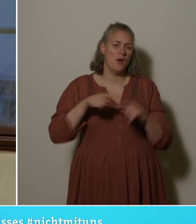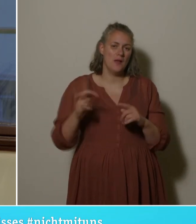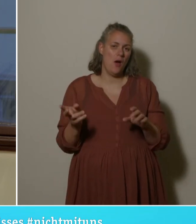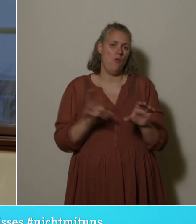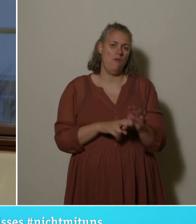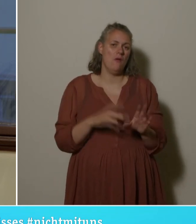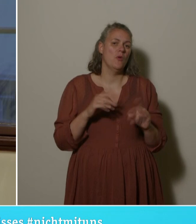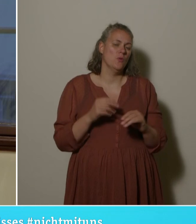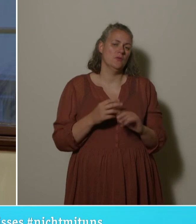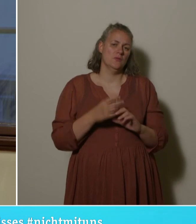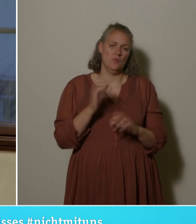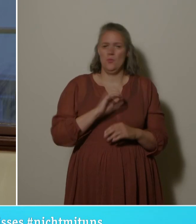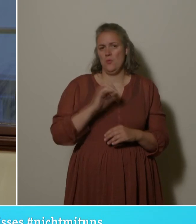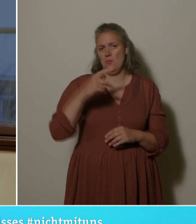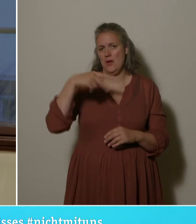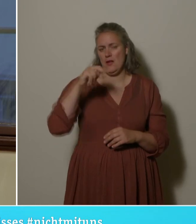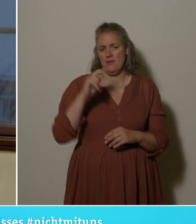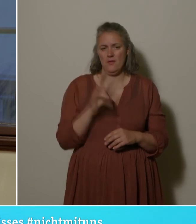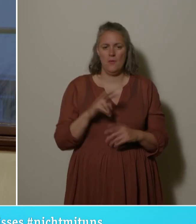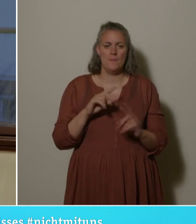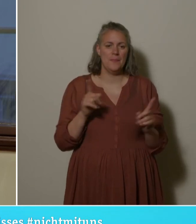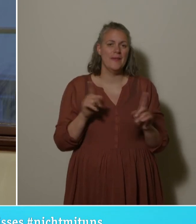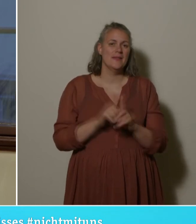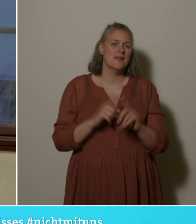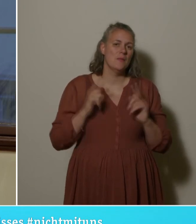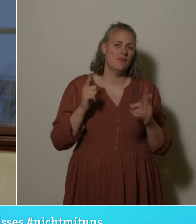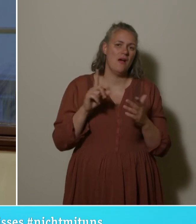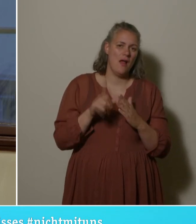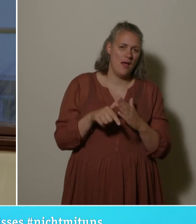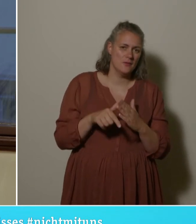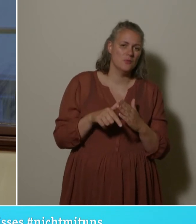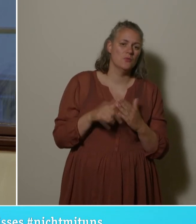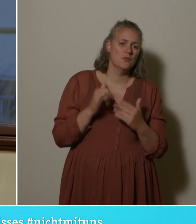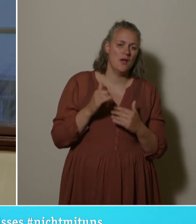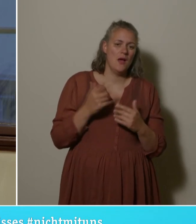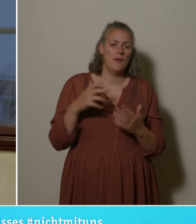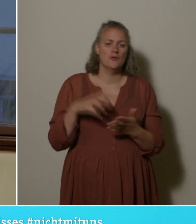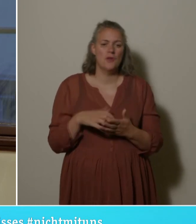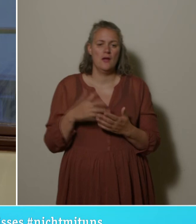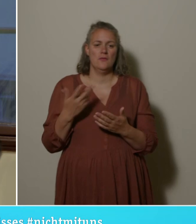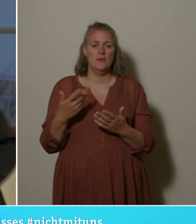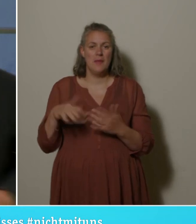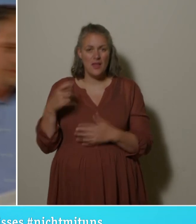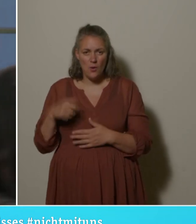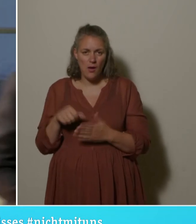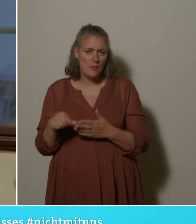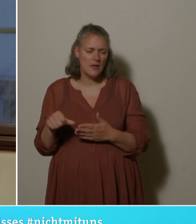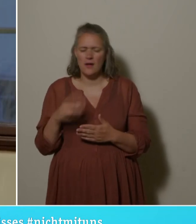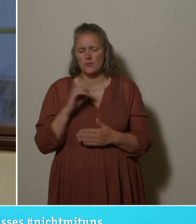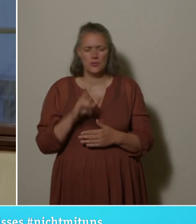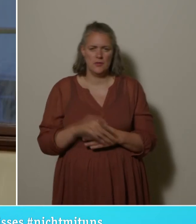können und nicht, dass dieselbe Fahrleistung erbracht wird, aber es für die Stadt einfach nur teurer wird.